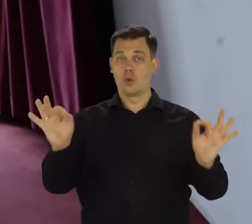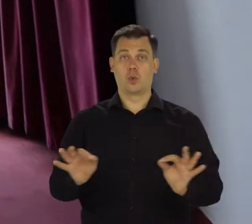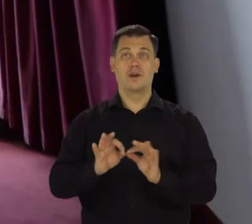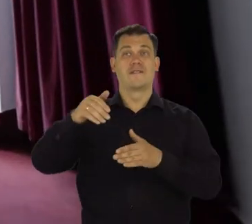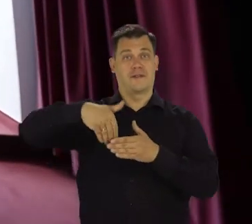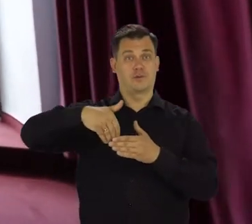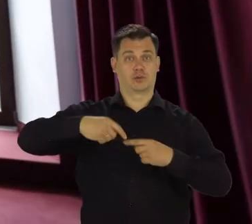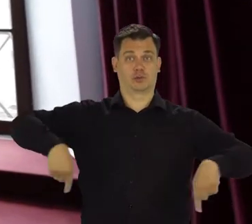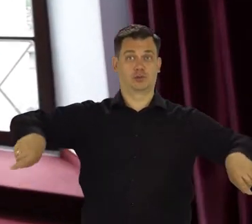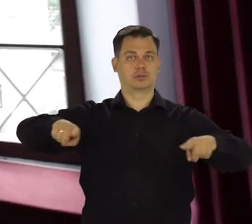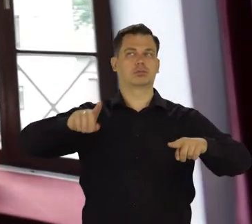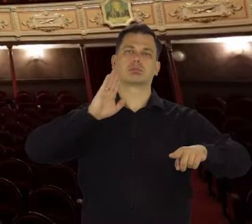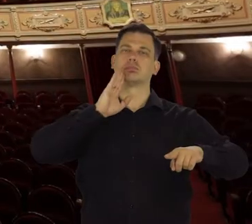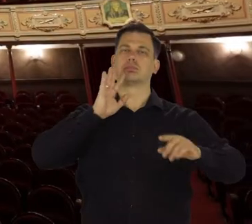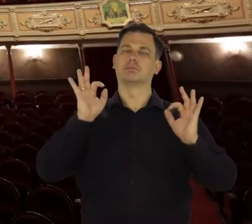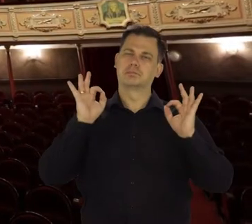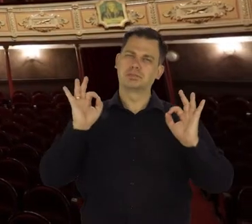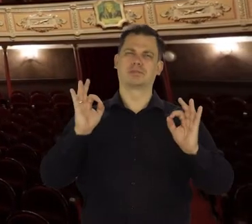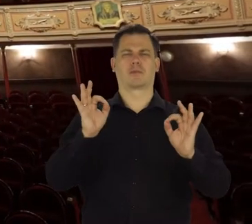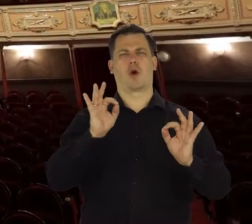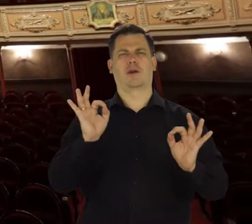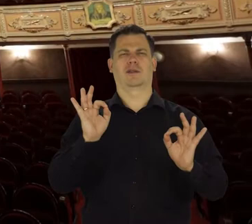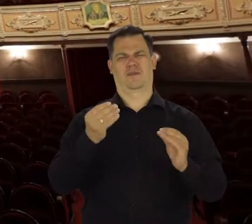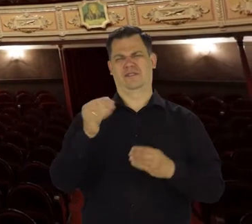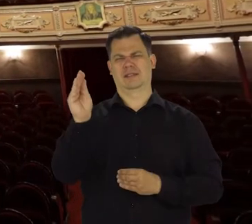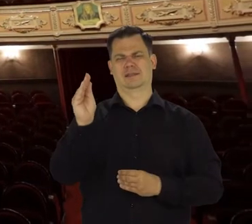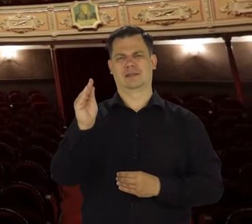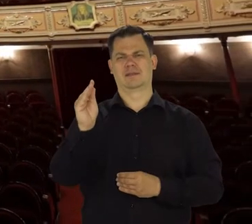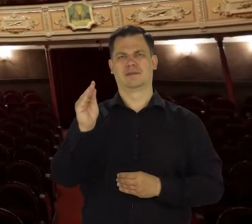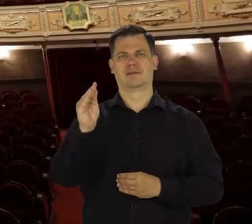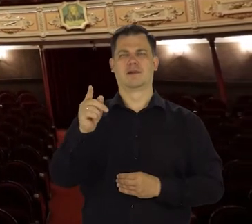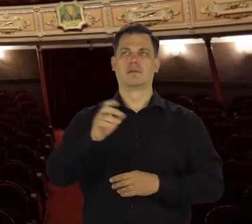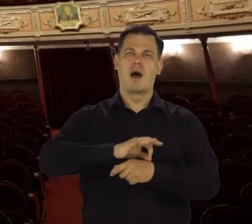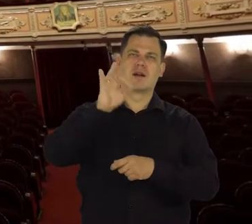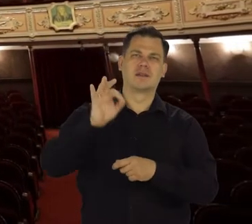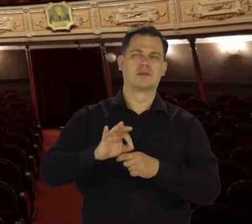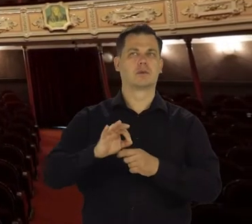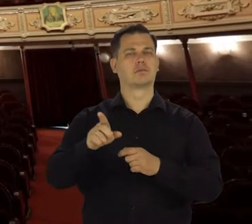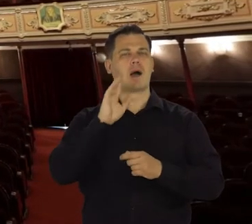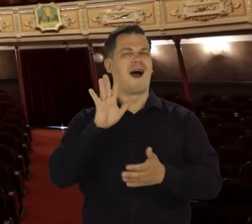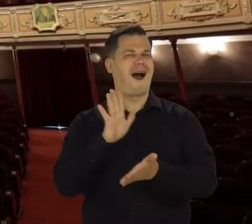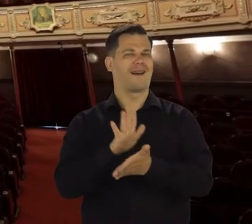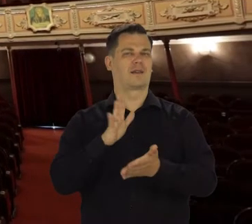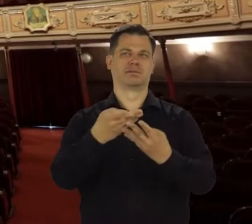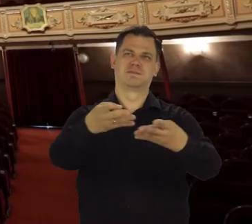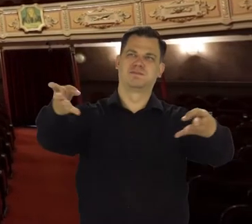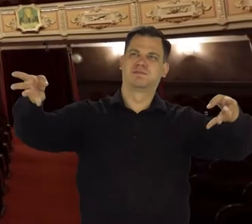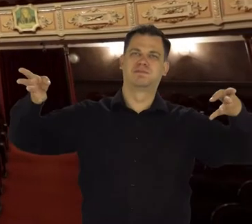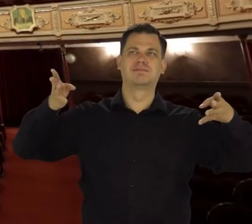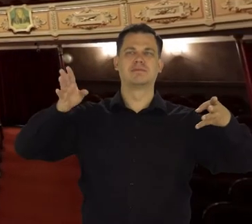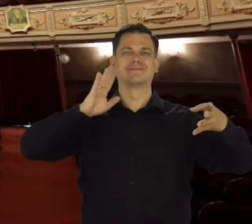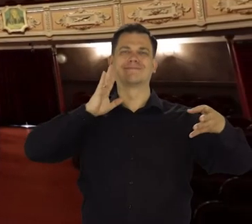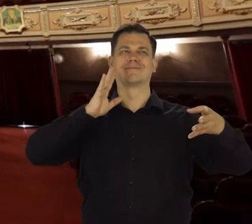czy inaczej również i wnętrza budynku zachowały bardzo dużą ilość detalu architektonicznego, zachowały ten charakterystyczny dla epoki,